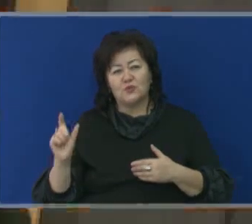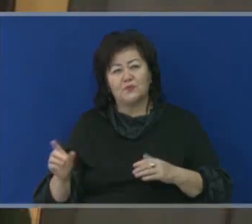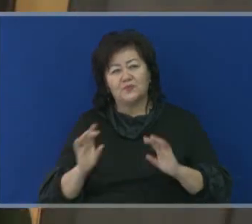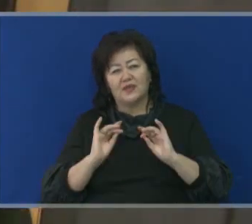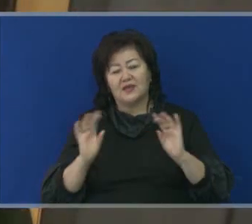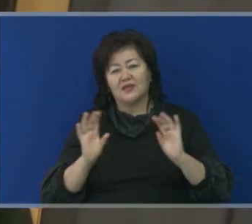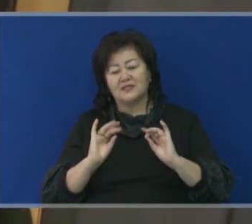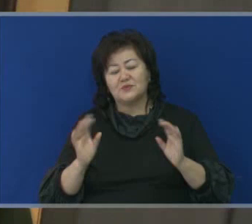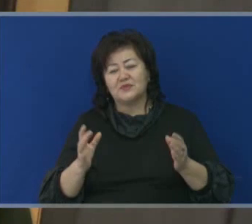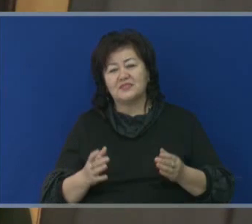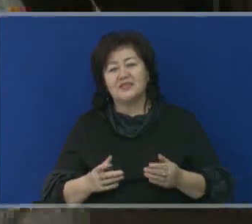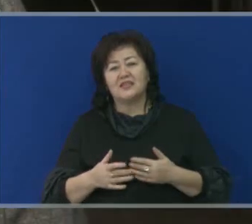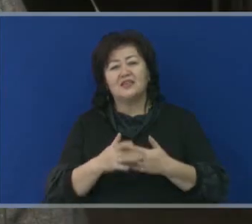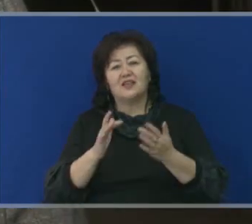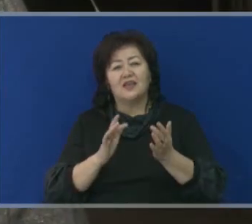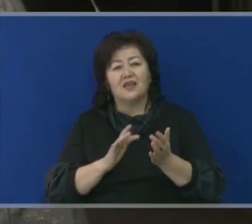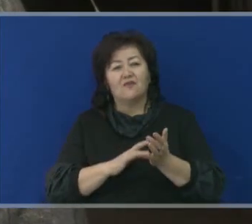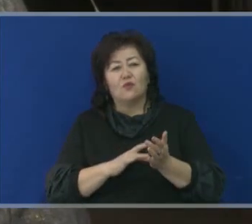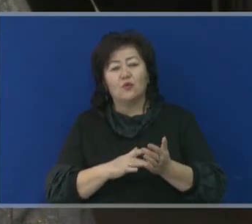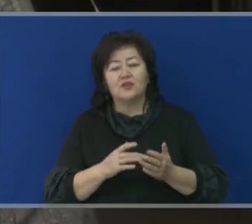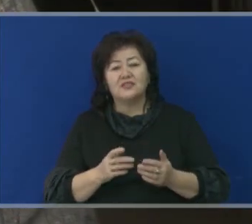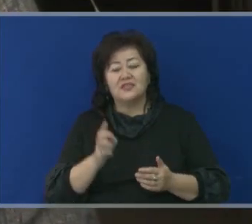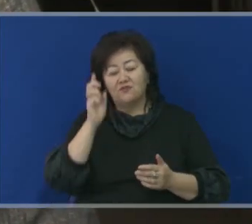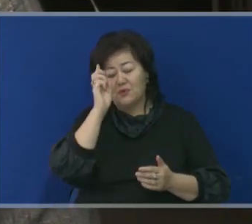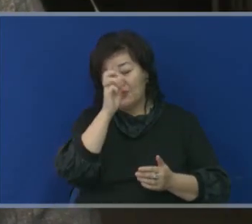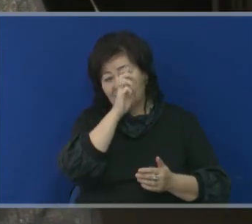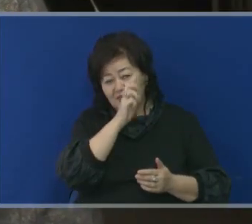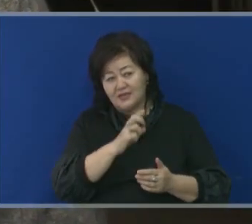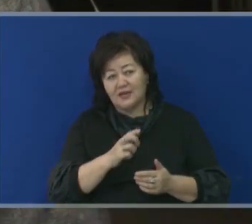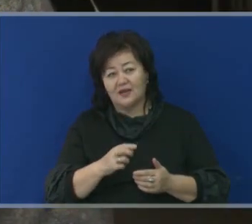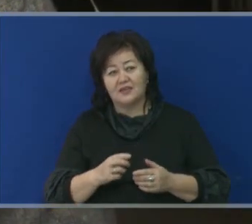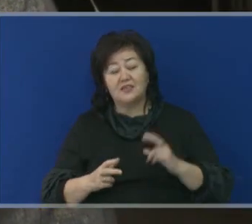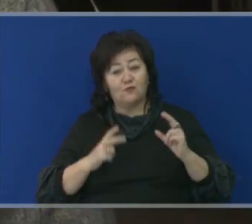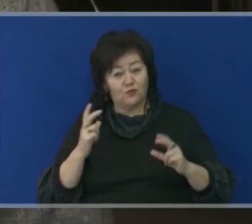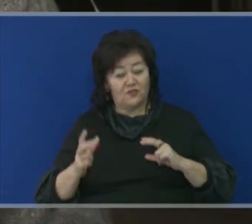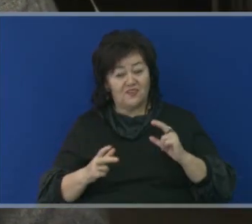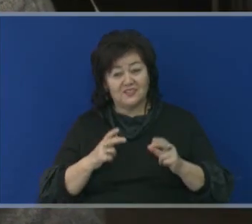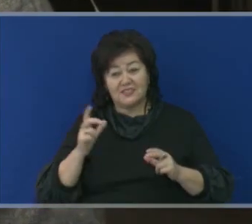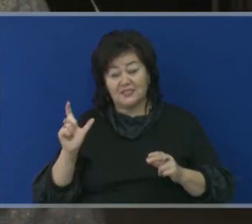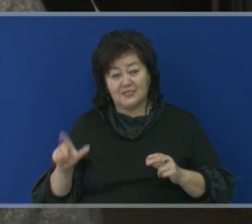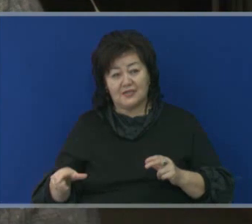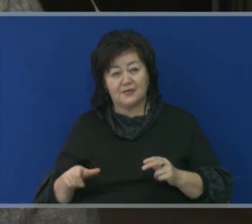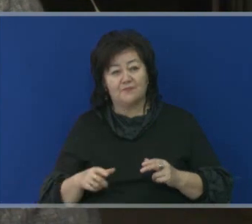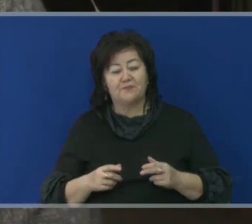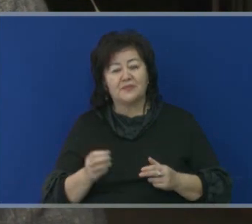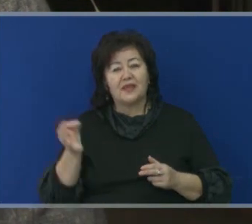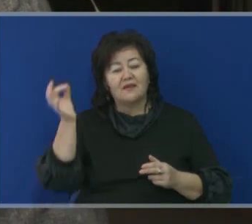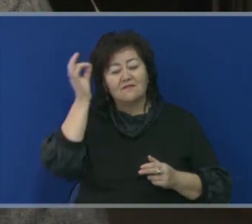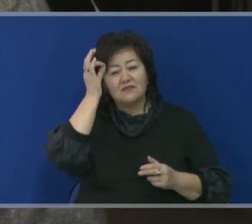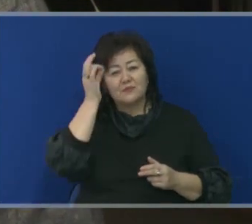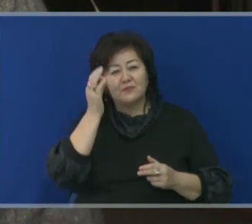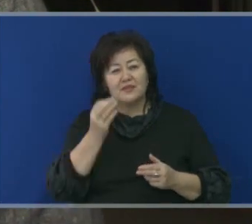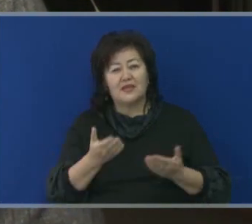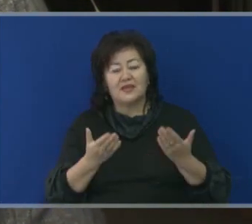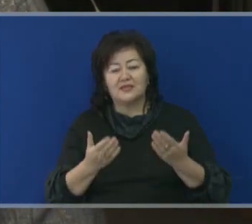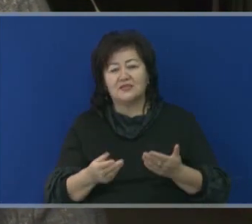в библиотеке города и университеты. Воспоминания, собранные со дня основания нашего